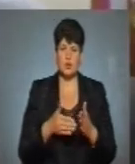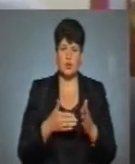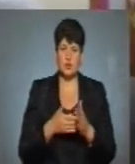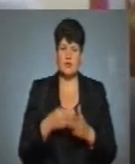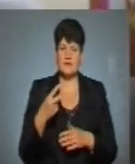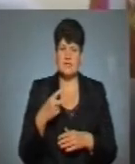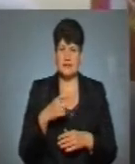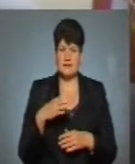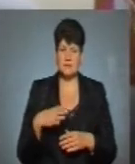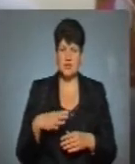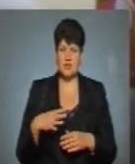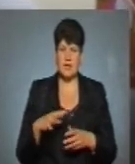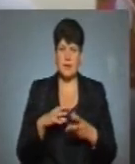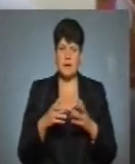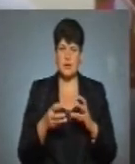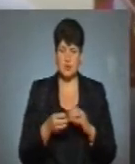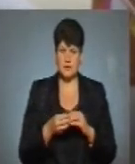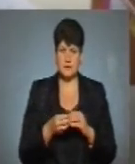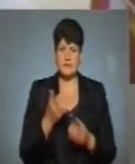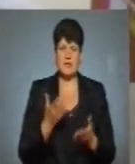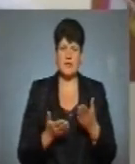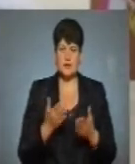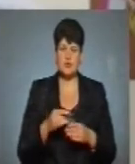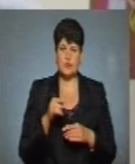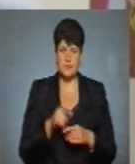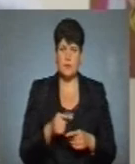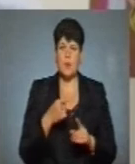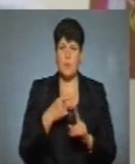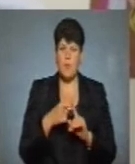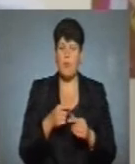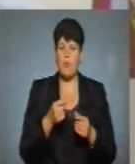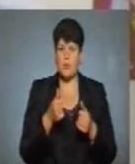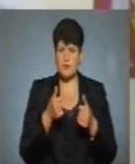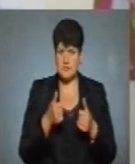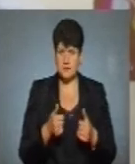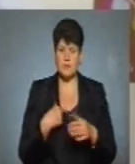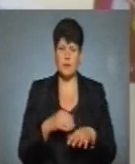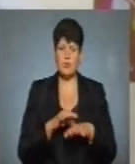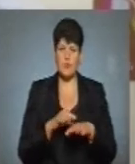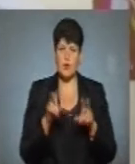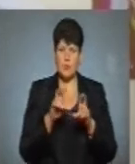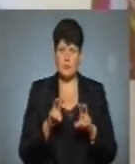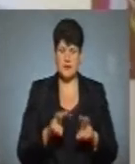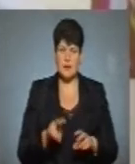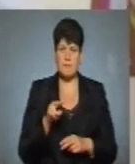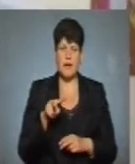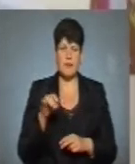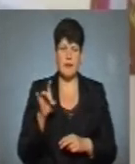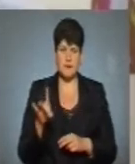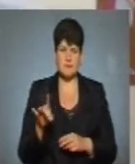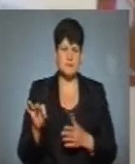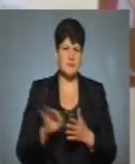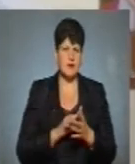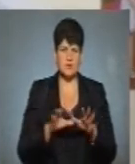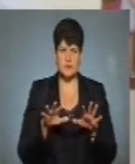хвилин ми чекаємо результат. Якщо він позитивний, то ми потім проводимо обстеження на ПЛР, зразу ж на